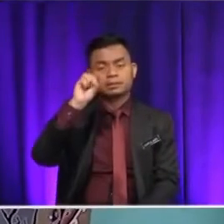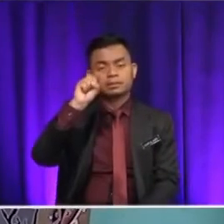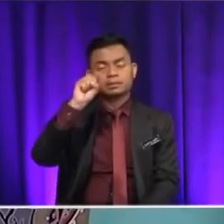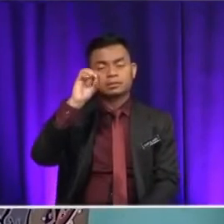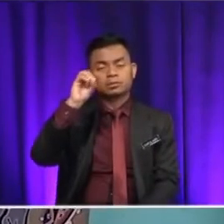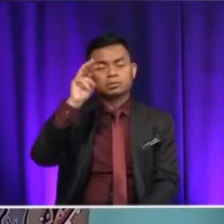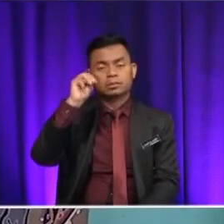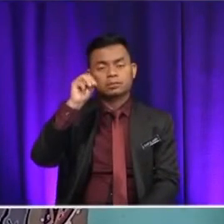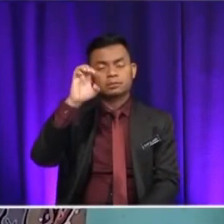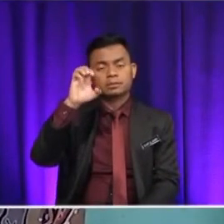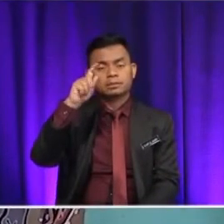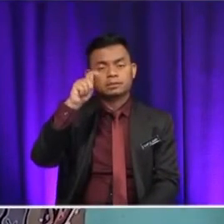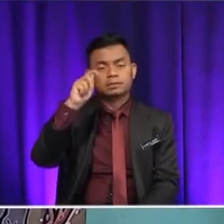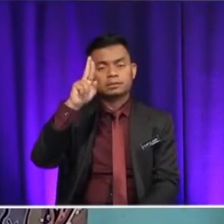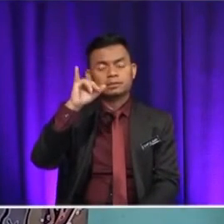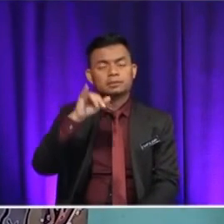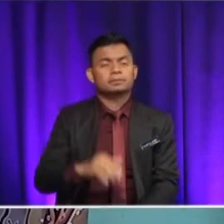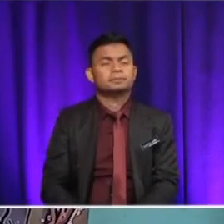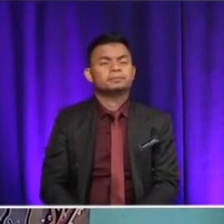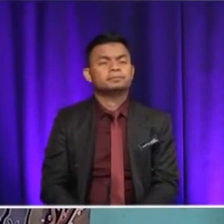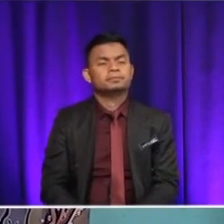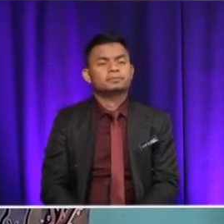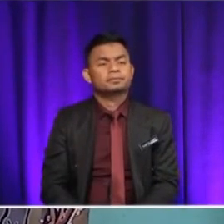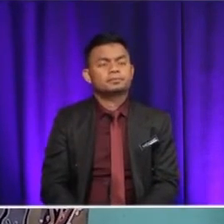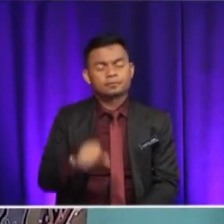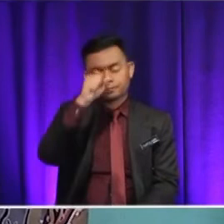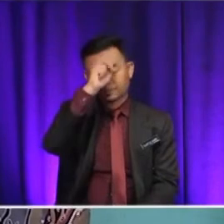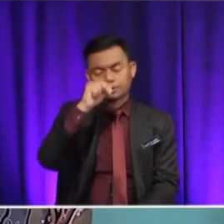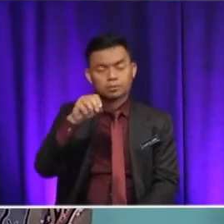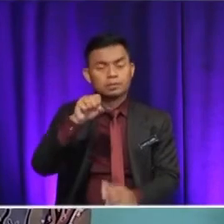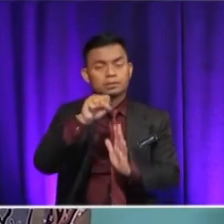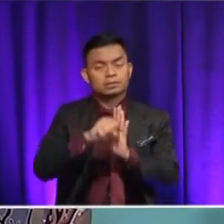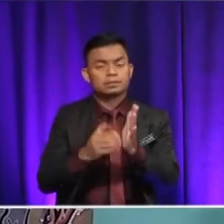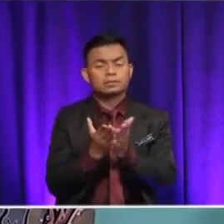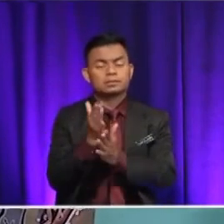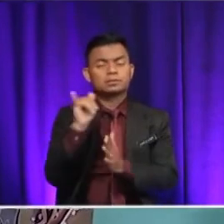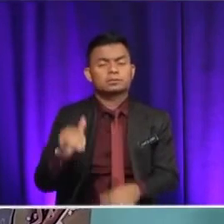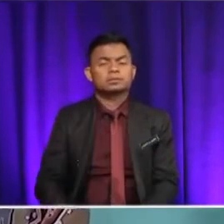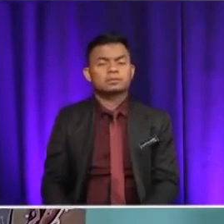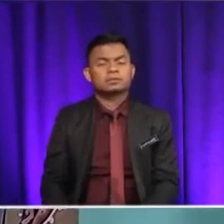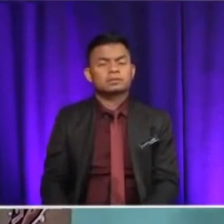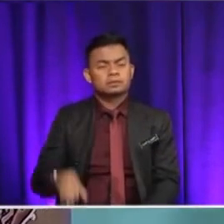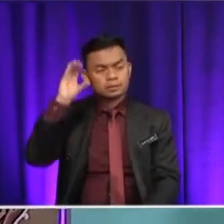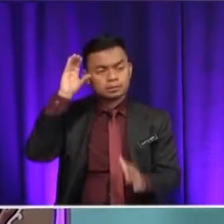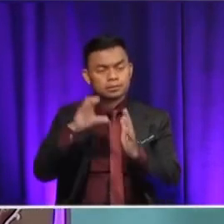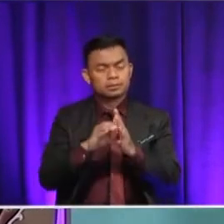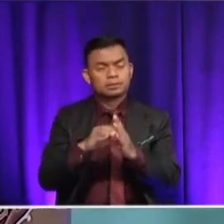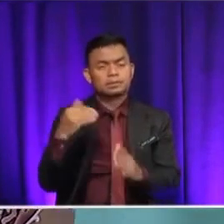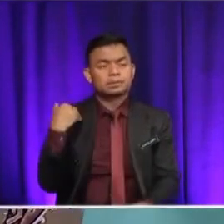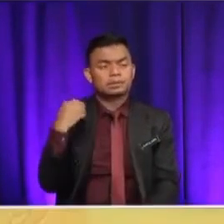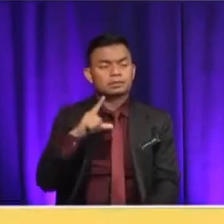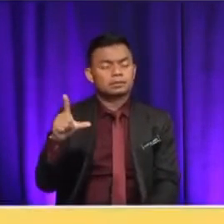Okey, kita tengok soalan seterusnya. Rajah di bawah menunjukkan lukisan ortografik